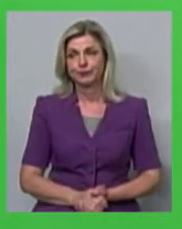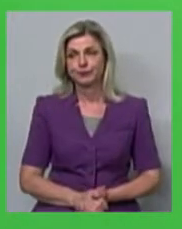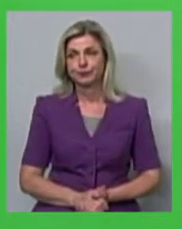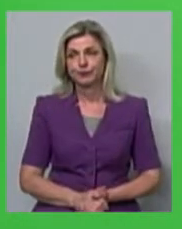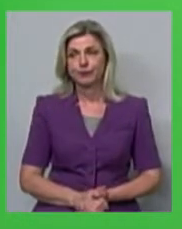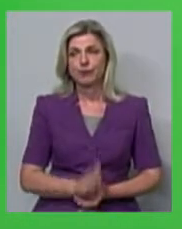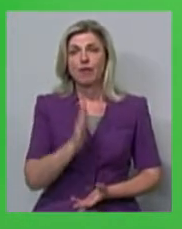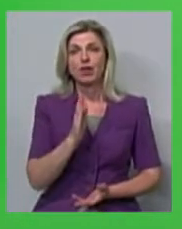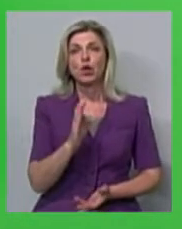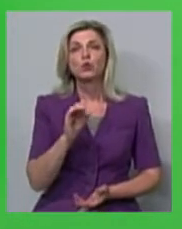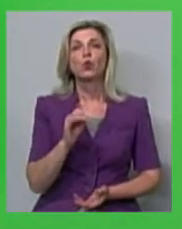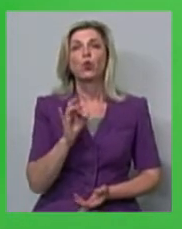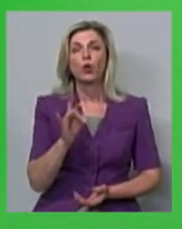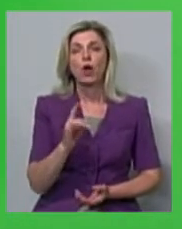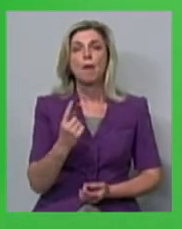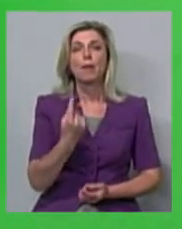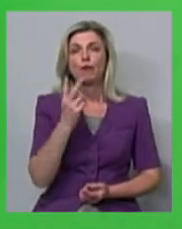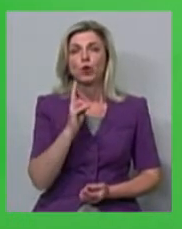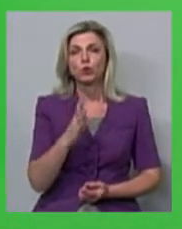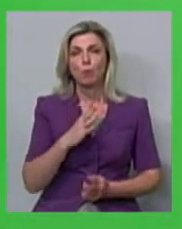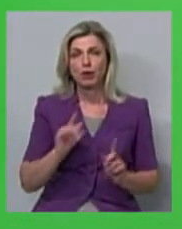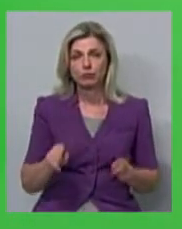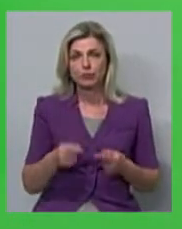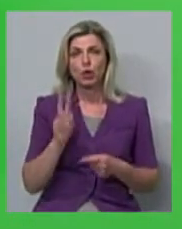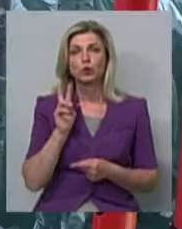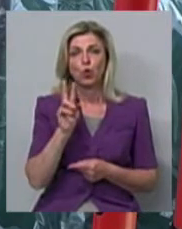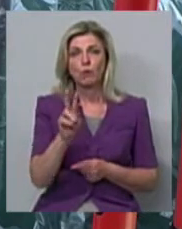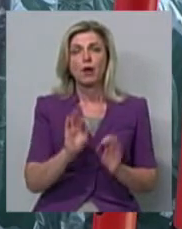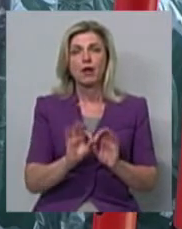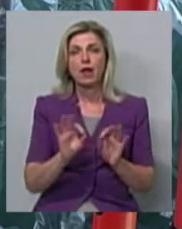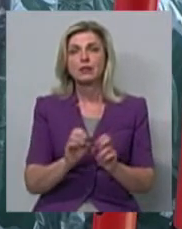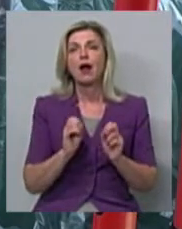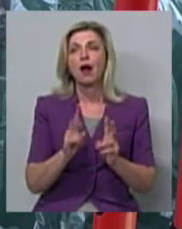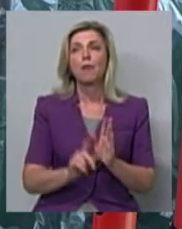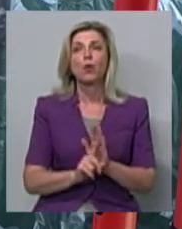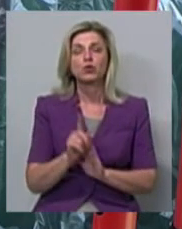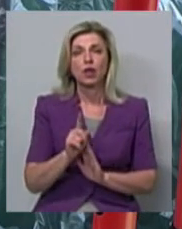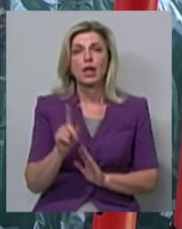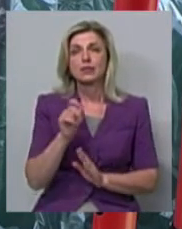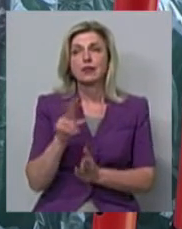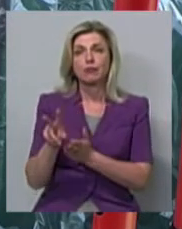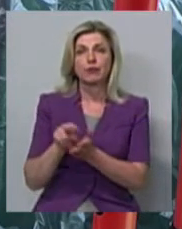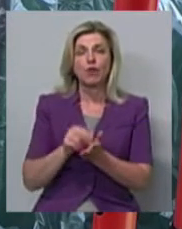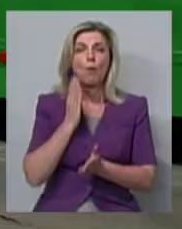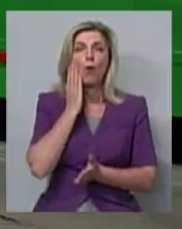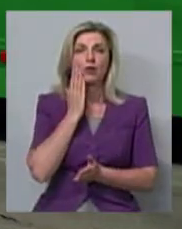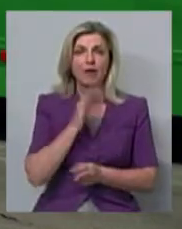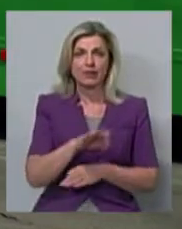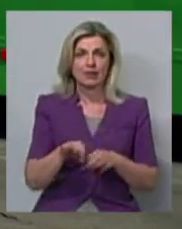В'ячеслав Сокур – один з тих, хто віднулював тролейбус. Розповідає, з чого розпочинали. За взірець брали молдавські